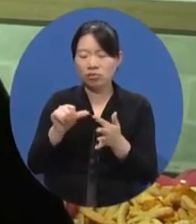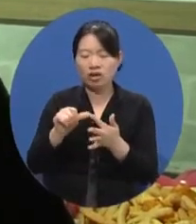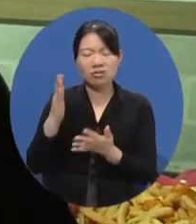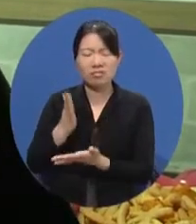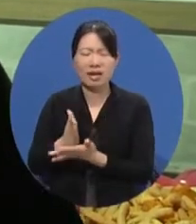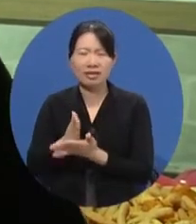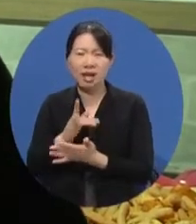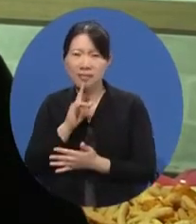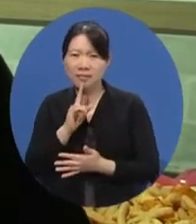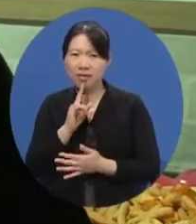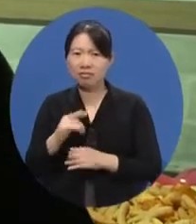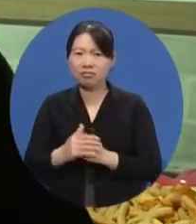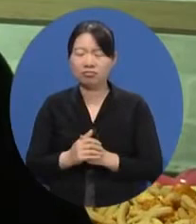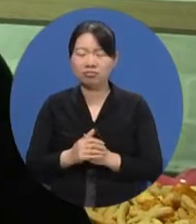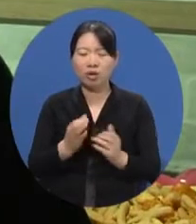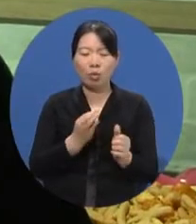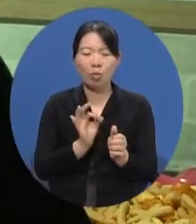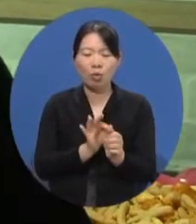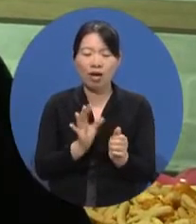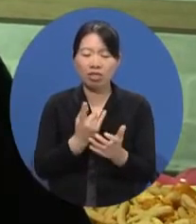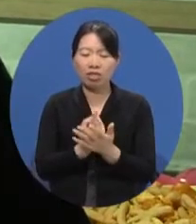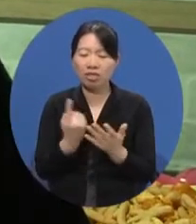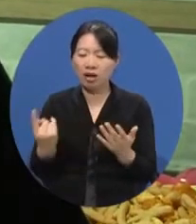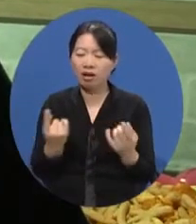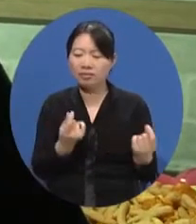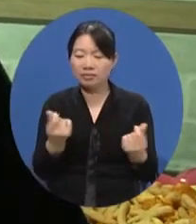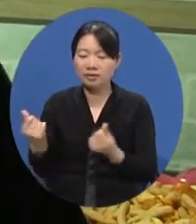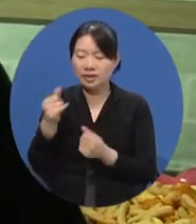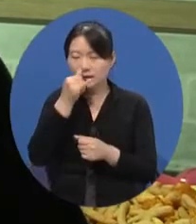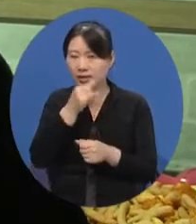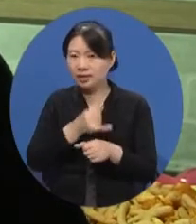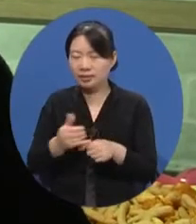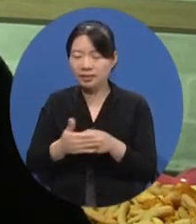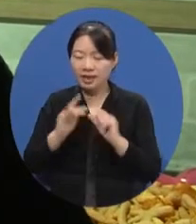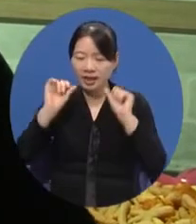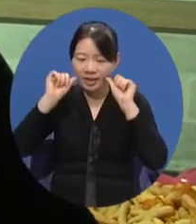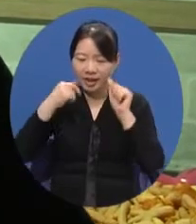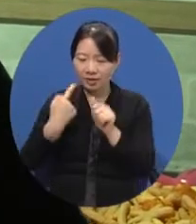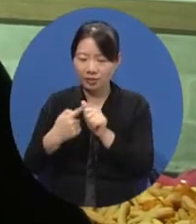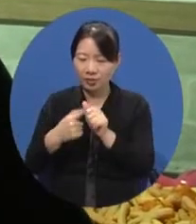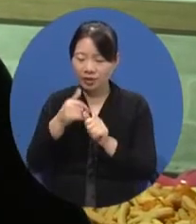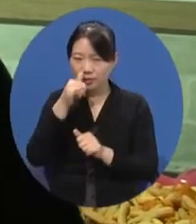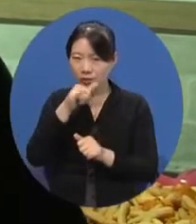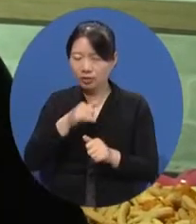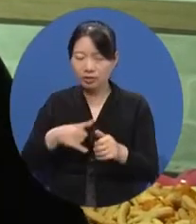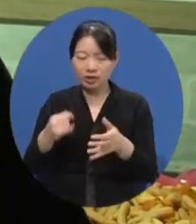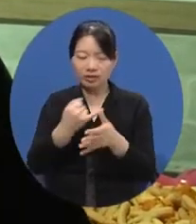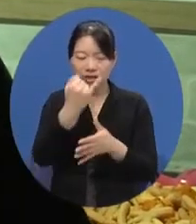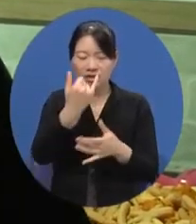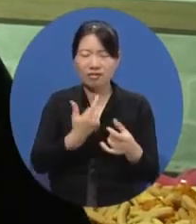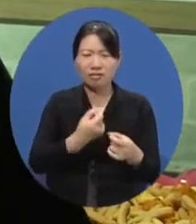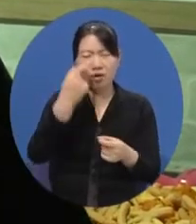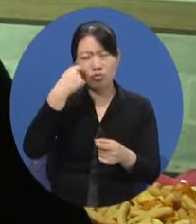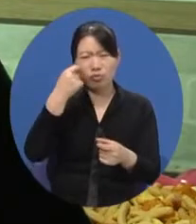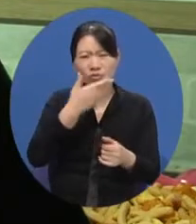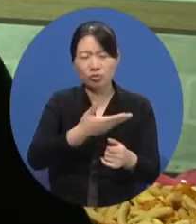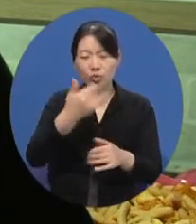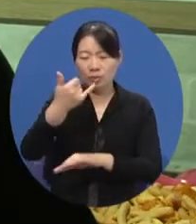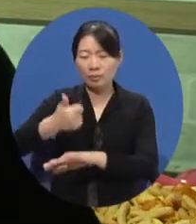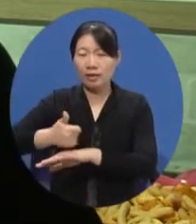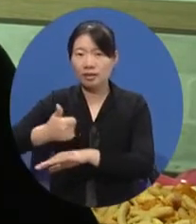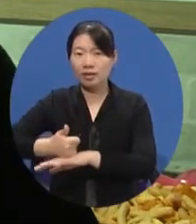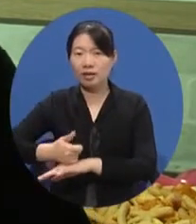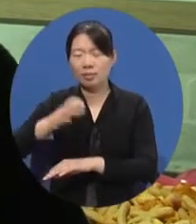하면서 뭐 왕따 비슷하게 하면서 약 올리고, 큰 애는 이제 그런 식으로 해서 올리고요.